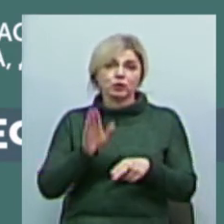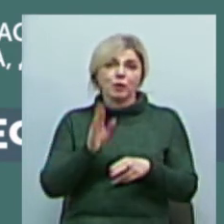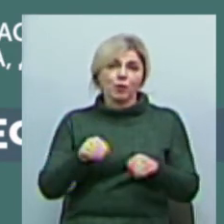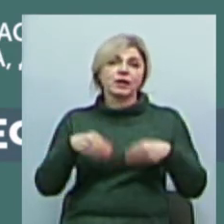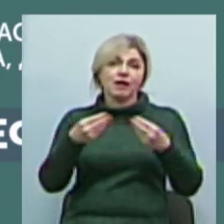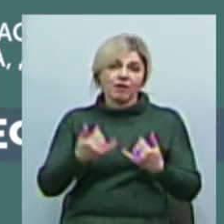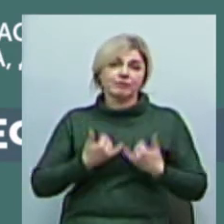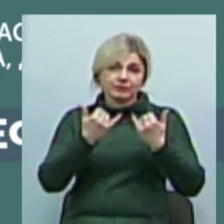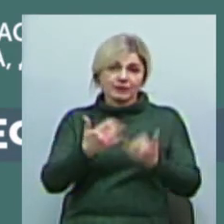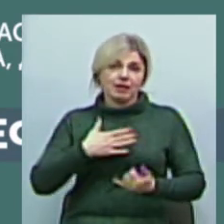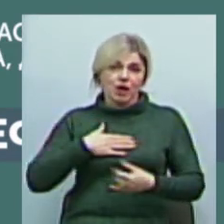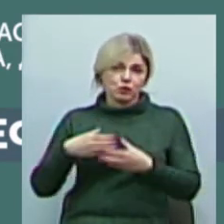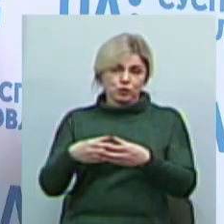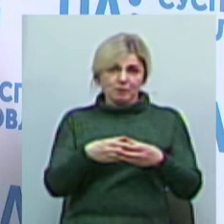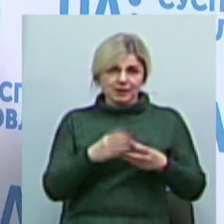нашого суспільства.